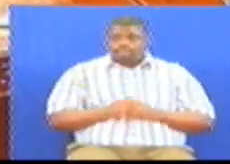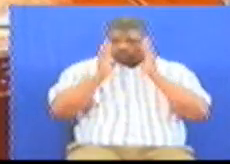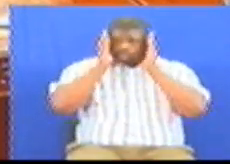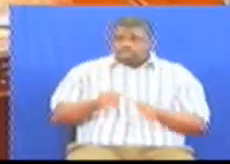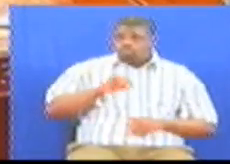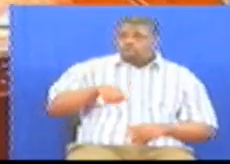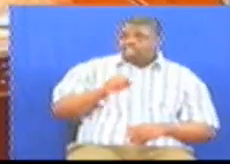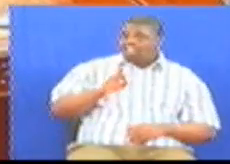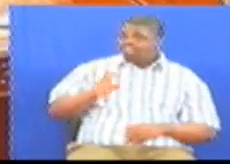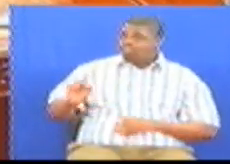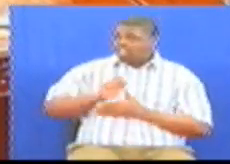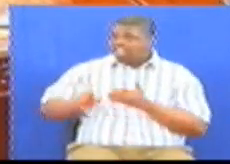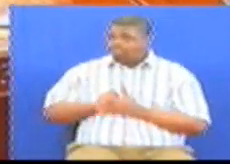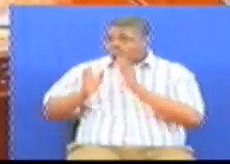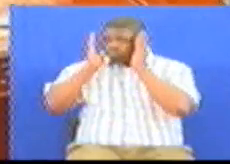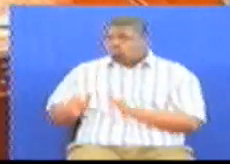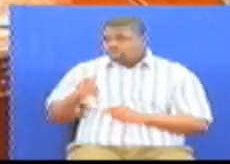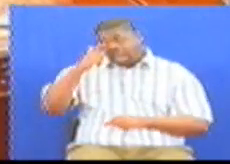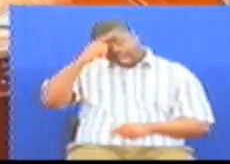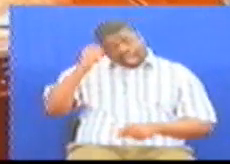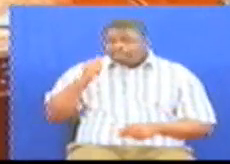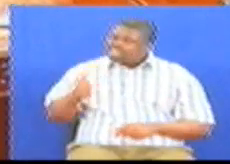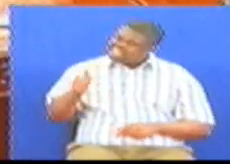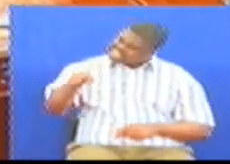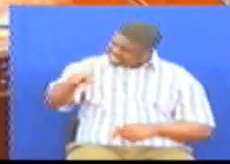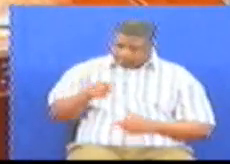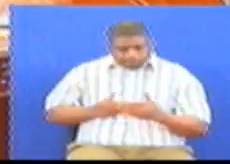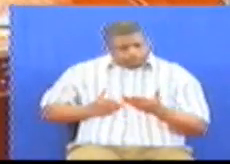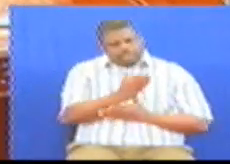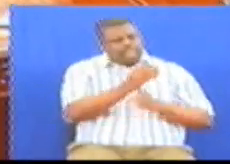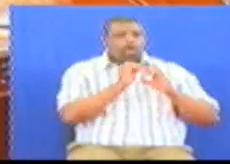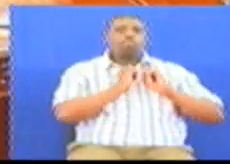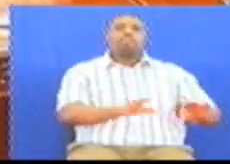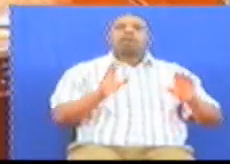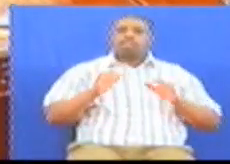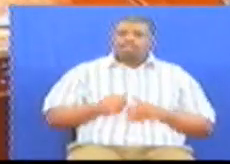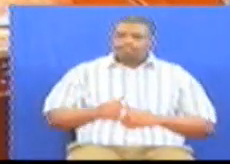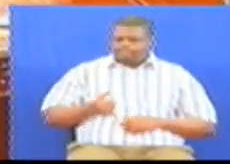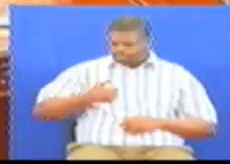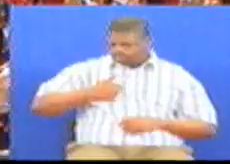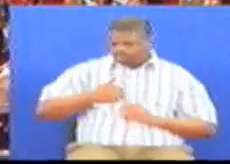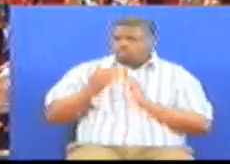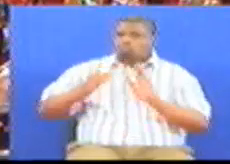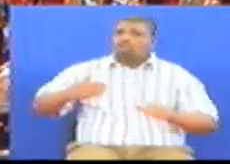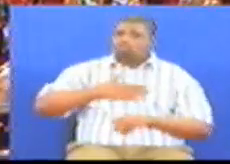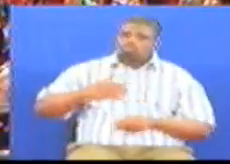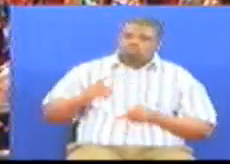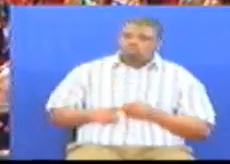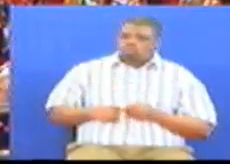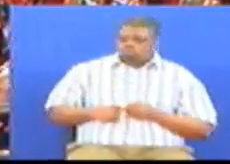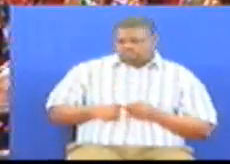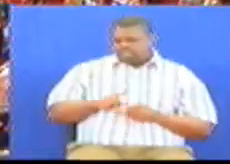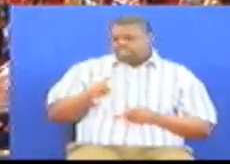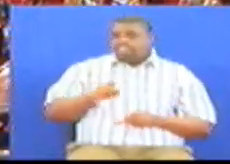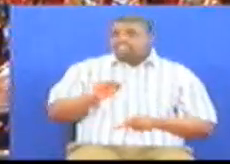Jafyo na katibu mkuu nye muhanga na muamini sana apitie upya. Kwangu kuna maboma kule vituo vya zahanati